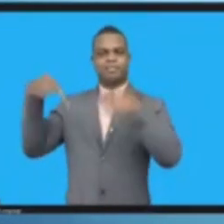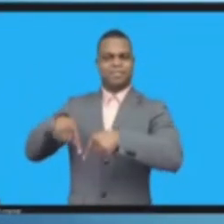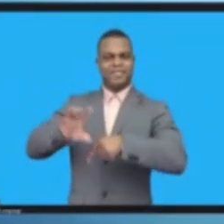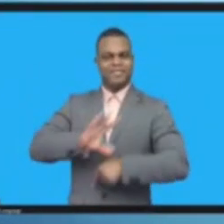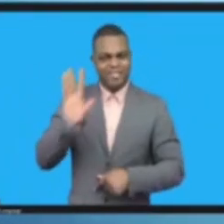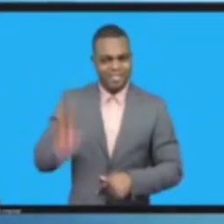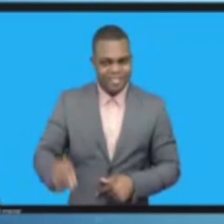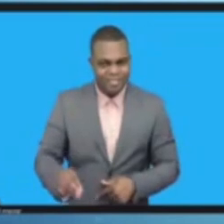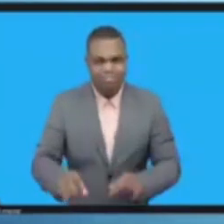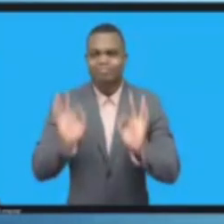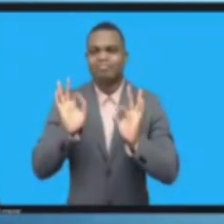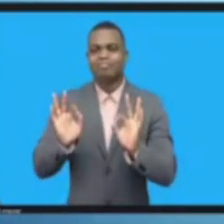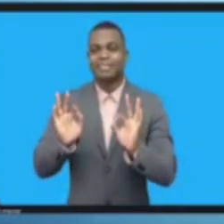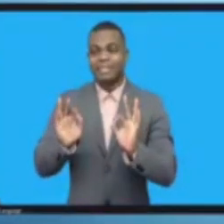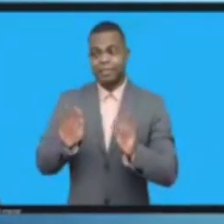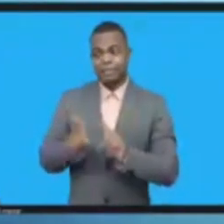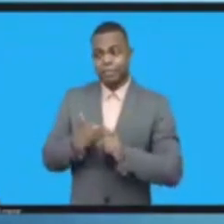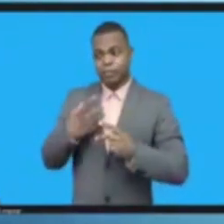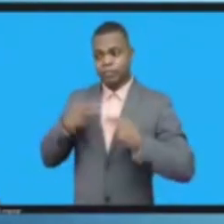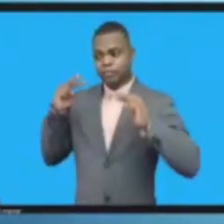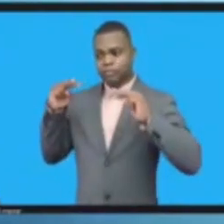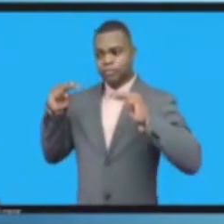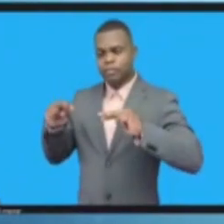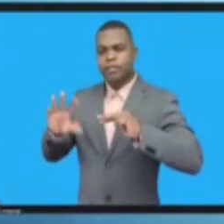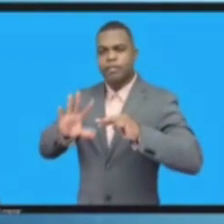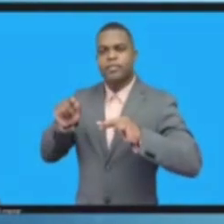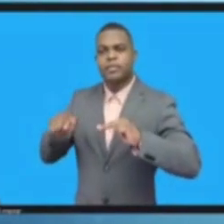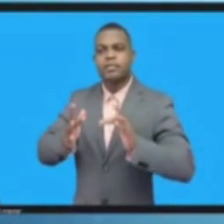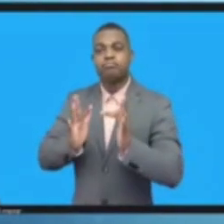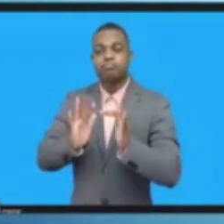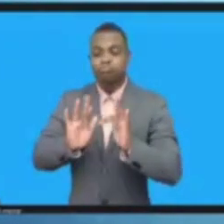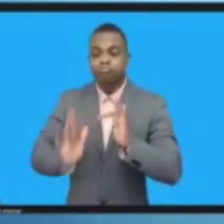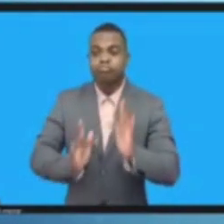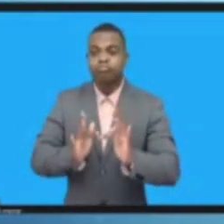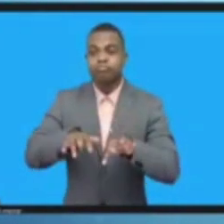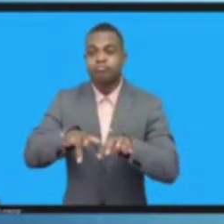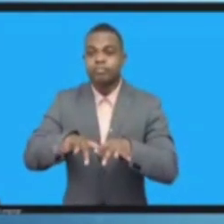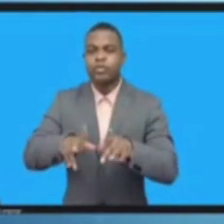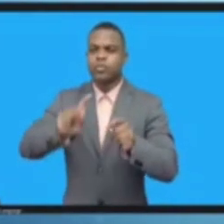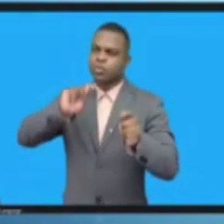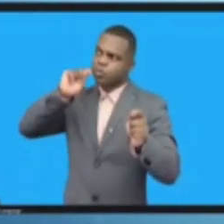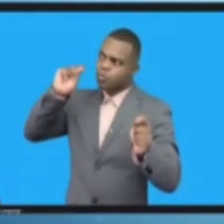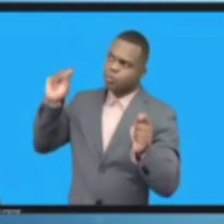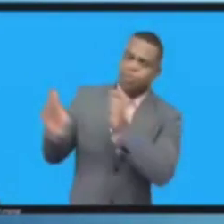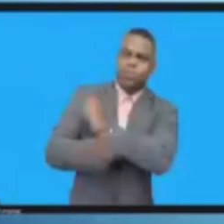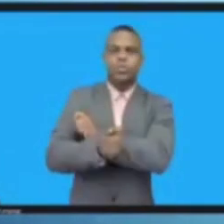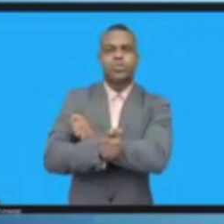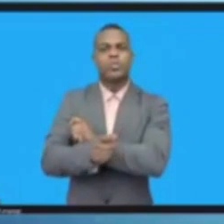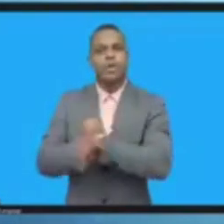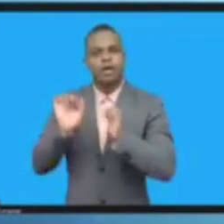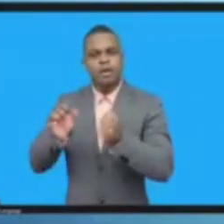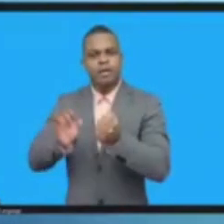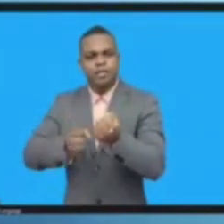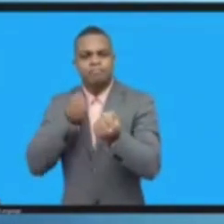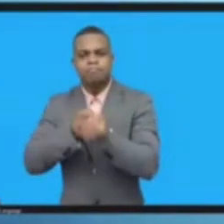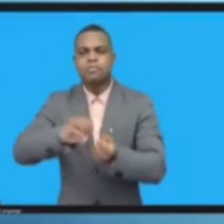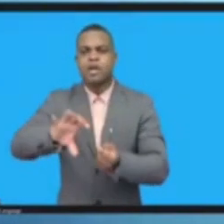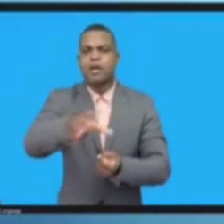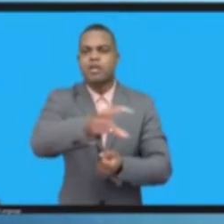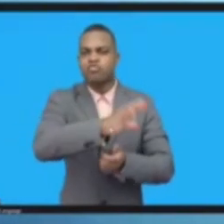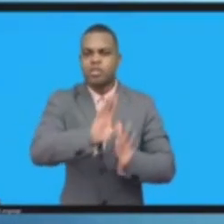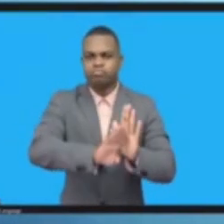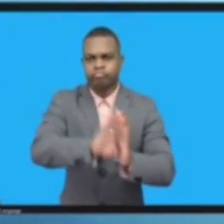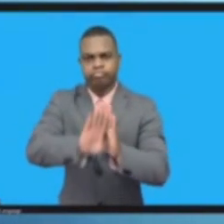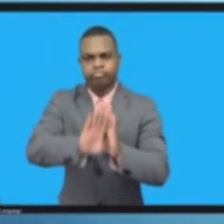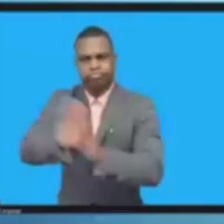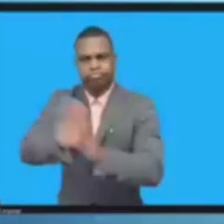prospérité trouve sa meilleure expression. Au vu des différents défis que nous rencontrons